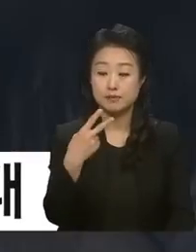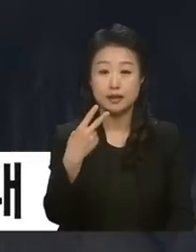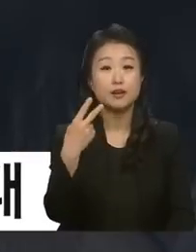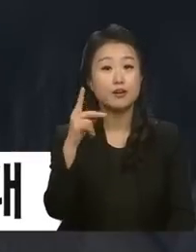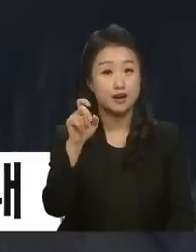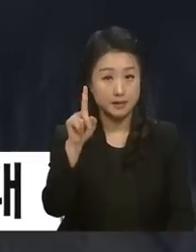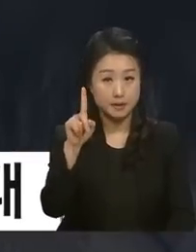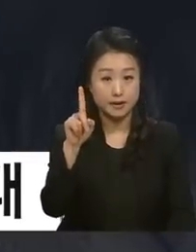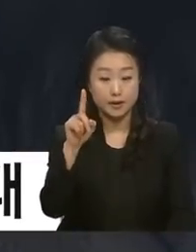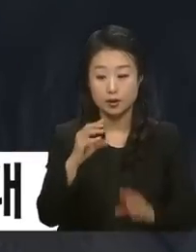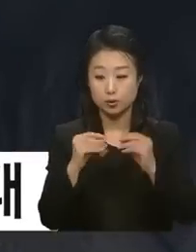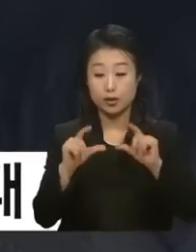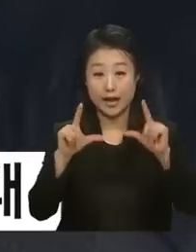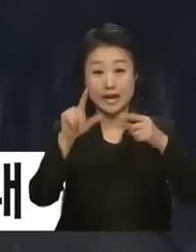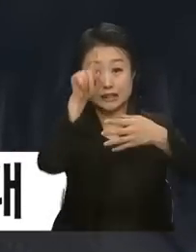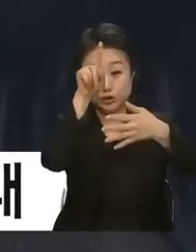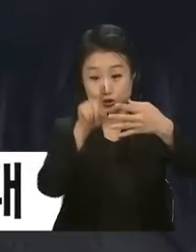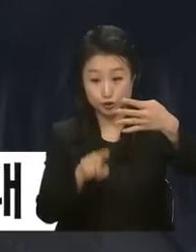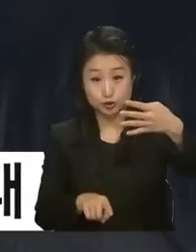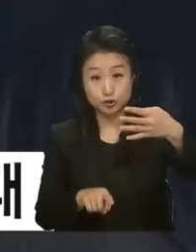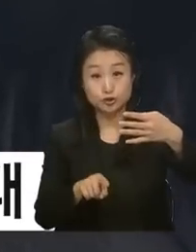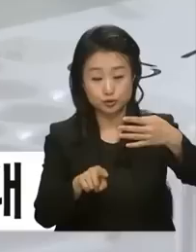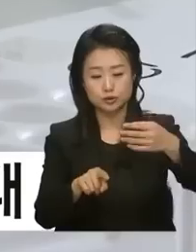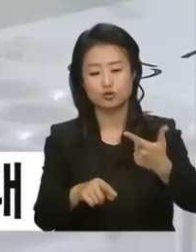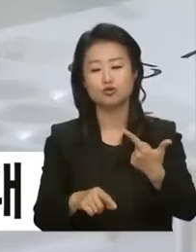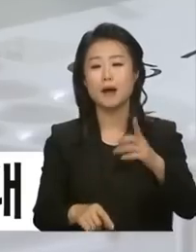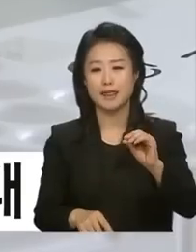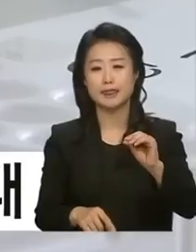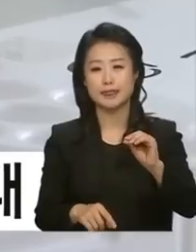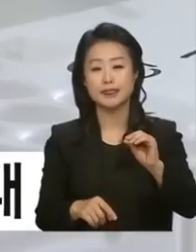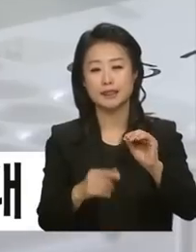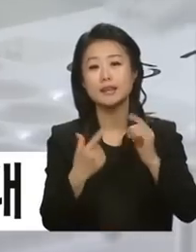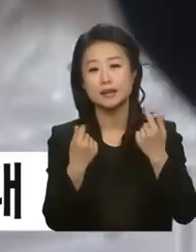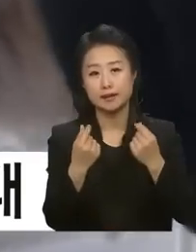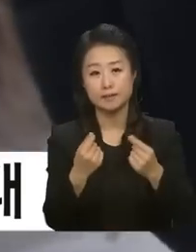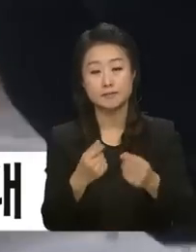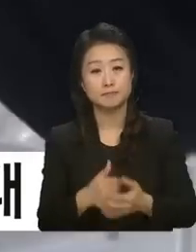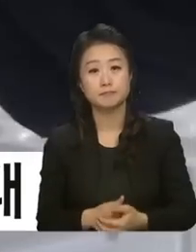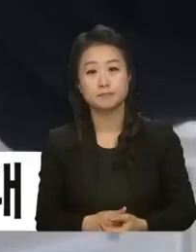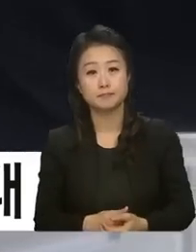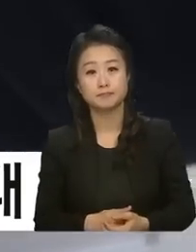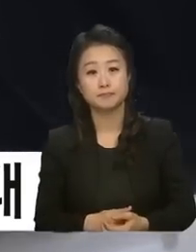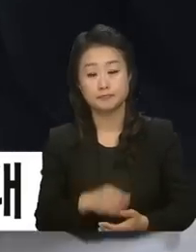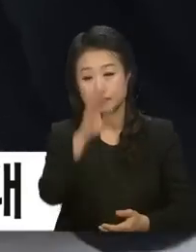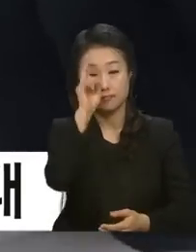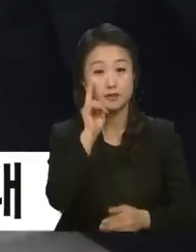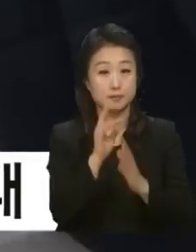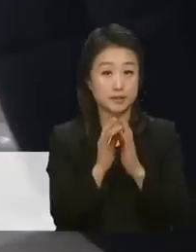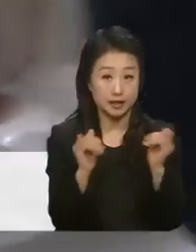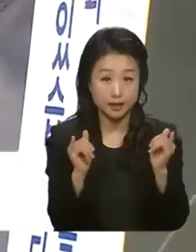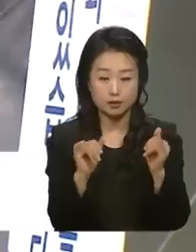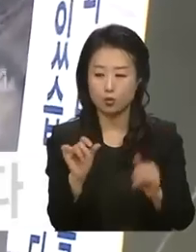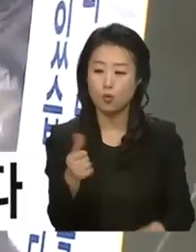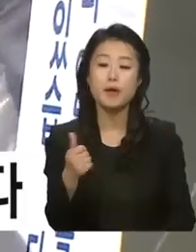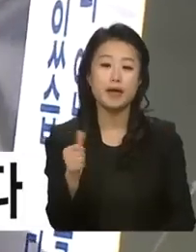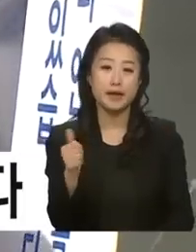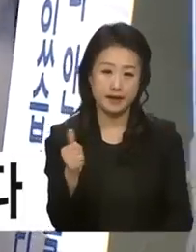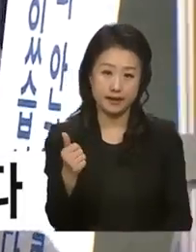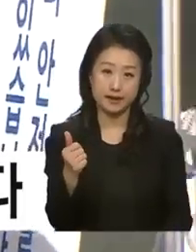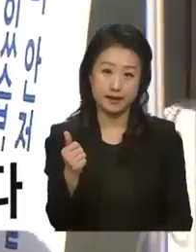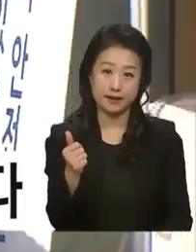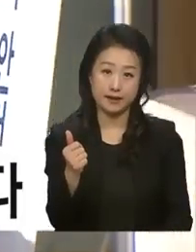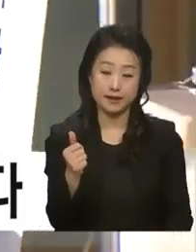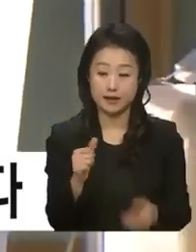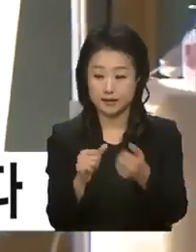66,211명으로 토요일 기준 3주 연속 6만 명대를 기록했습니다. 위중증 환자는 일주일째 500명대를 이어갔고